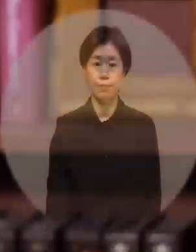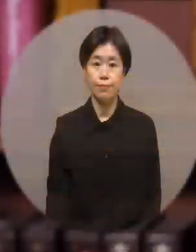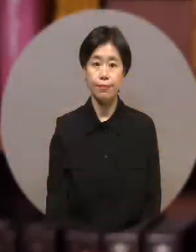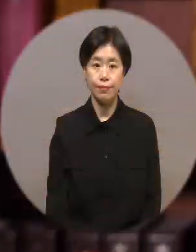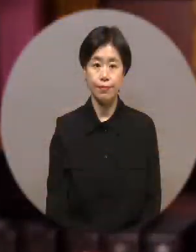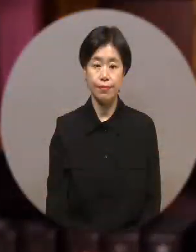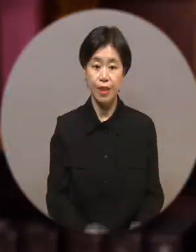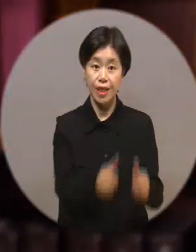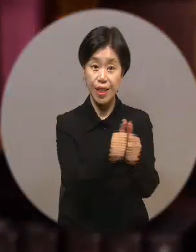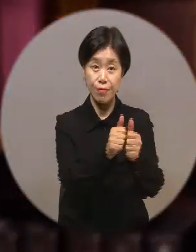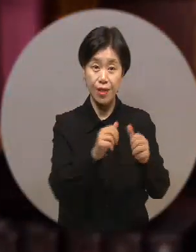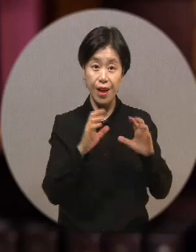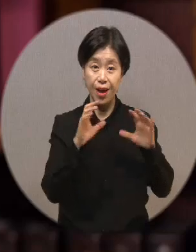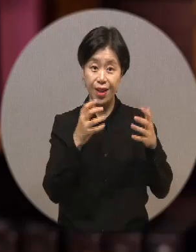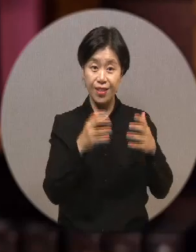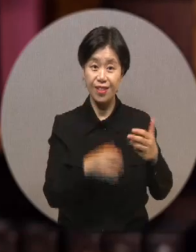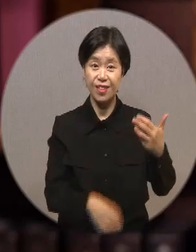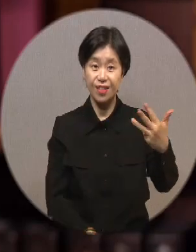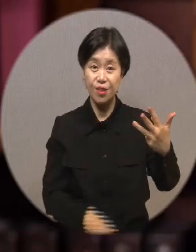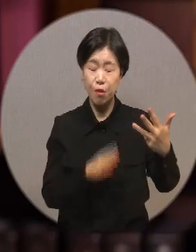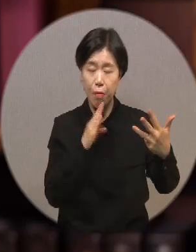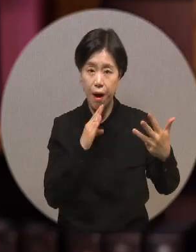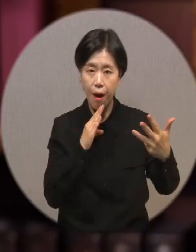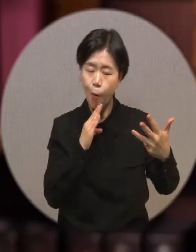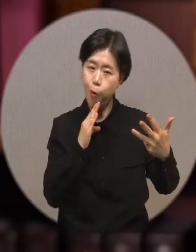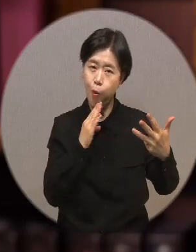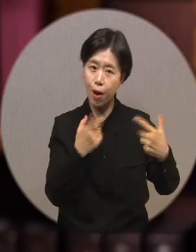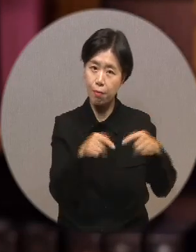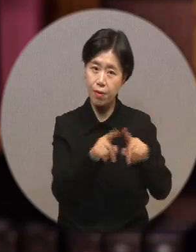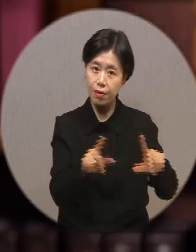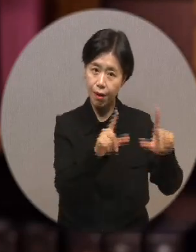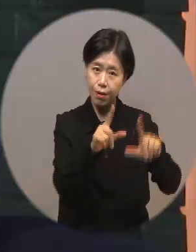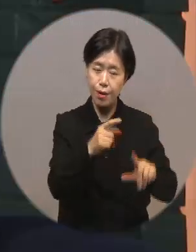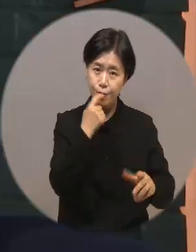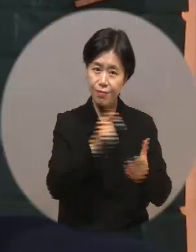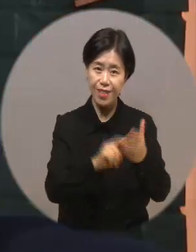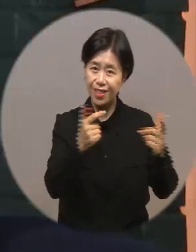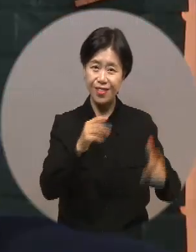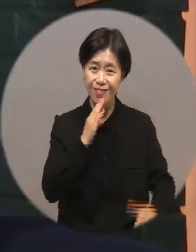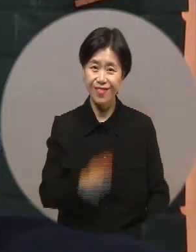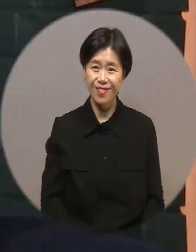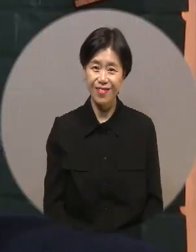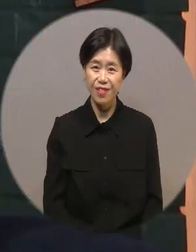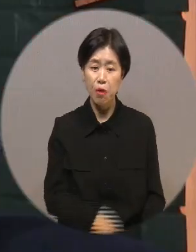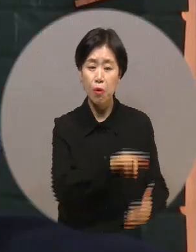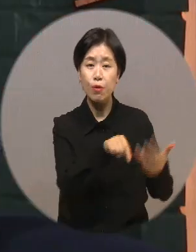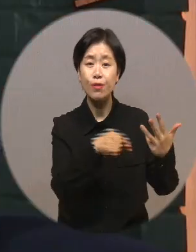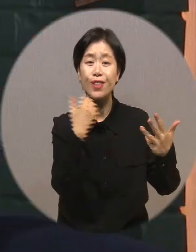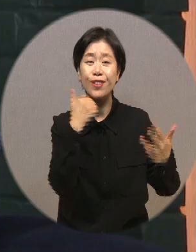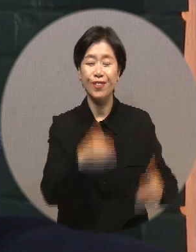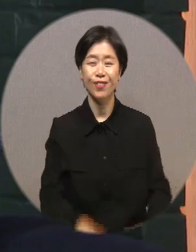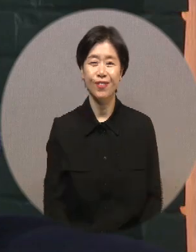남자아이들 8명. 정말 듣기만 해도 숨이 막힙니다. 아이들 소개 좀 해주세요.